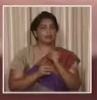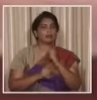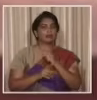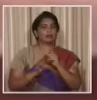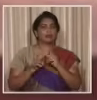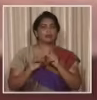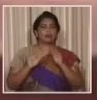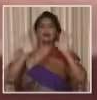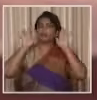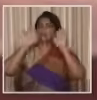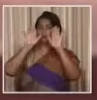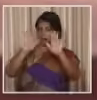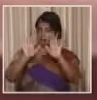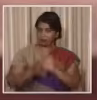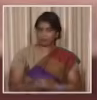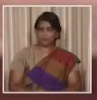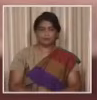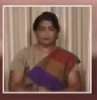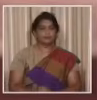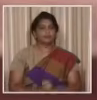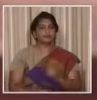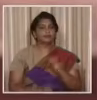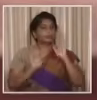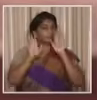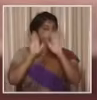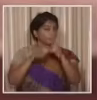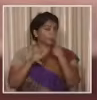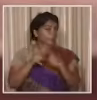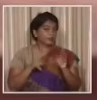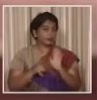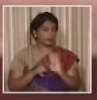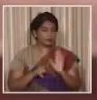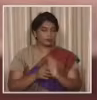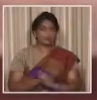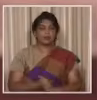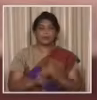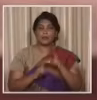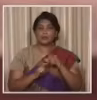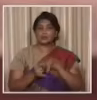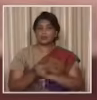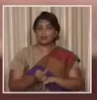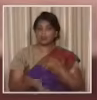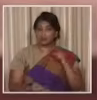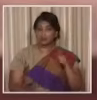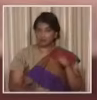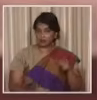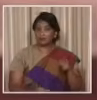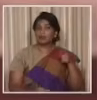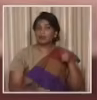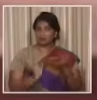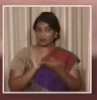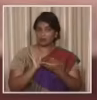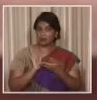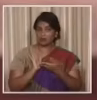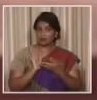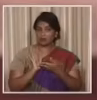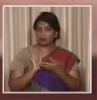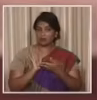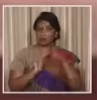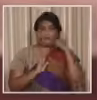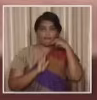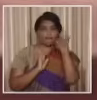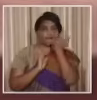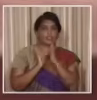ගිහිල්ලා ගොඩනැගිල්ලේ අලවනවා ගරු කතානායකතුමනි මේක අලවන එක විතරක් නෙවෙයි ගරු කතානායකතුමනි ප්‍රාදේශීය ලේකම්වරිය මේ තමයි එතුමියගේ